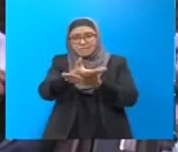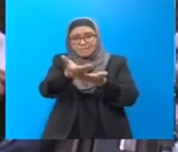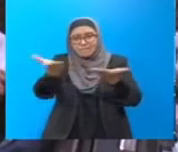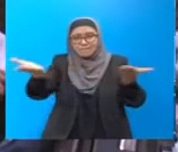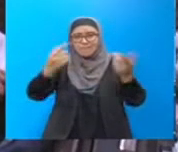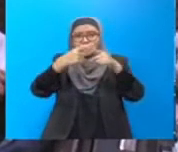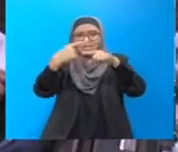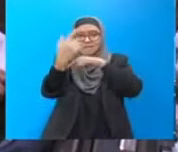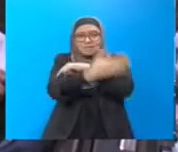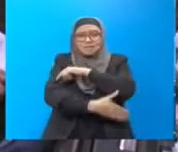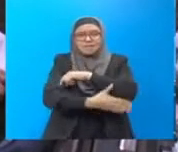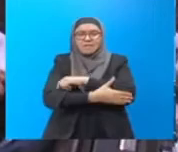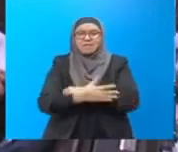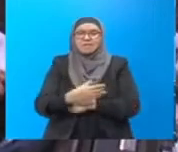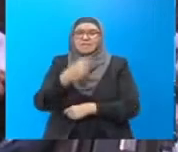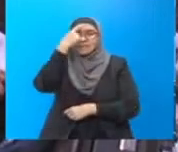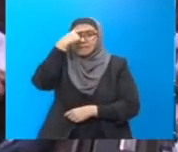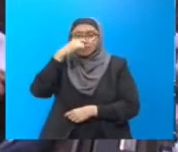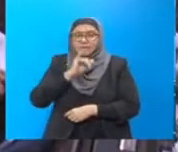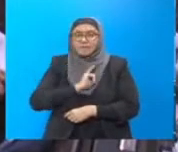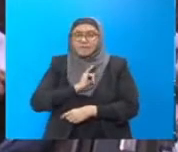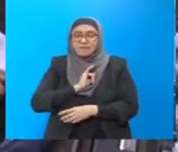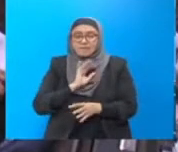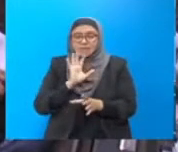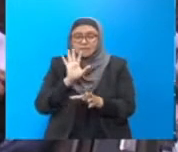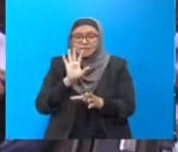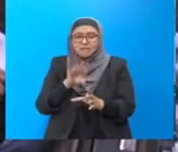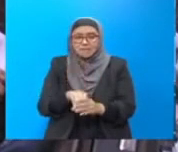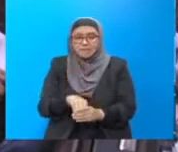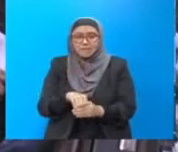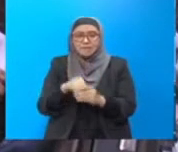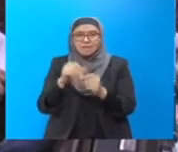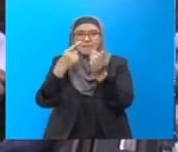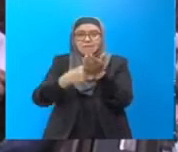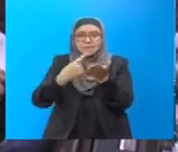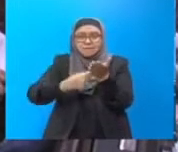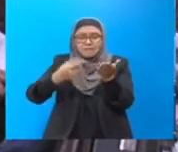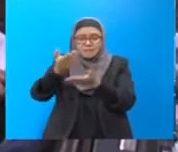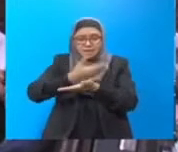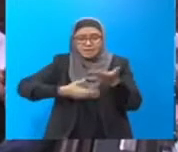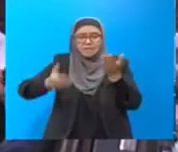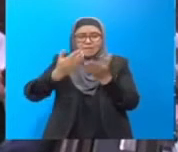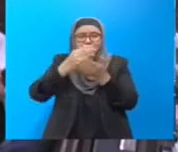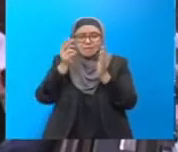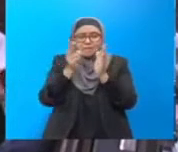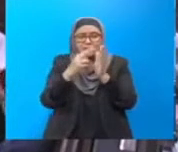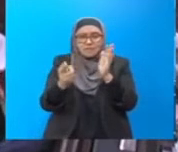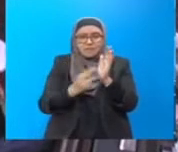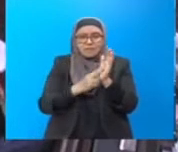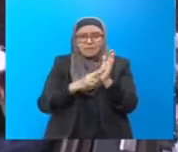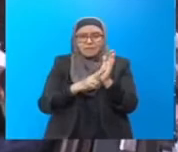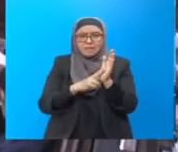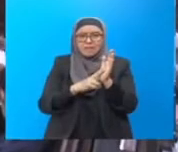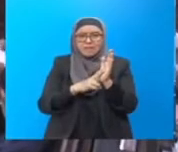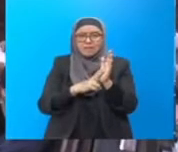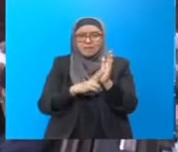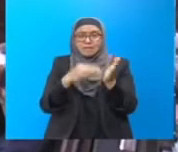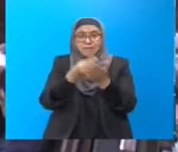sekian bagi saya terlibat dengan mengencangkan Rang undang-undang keuangan 2020